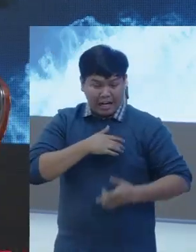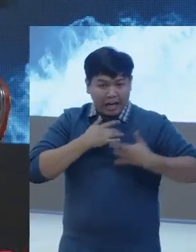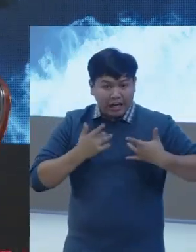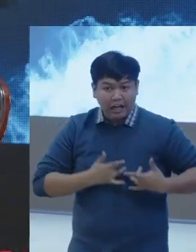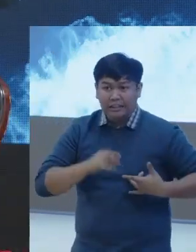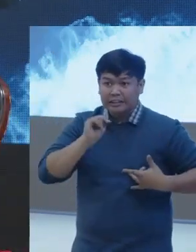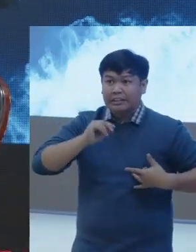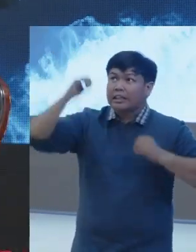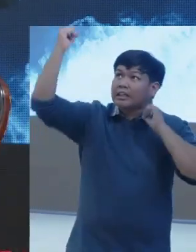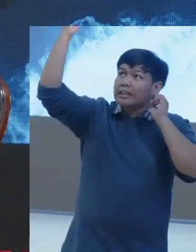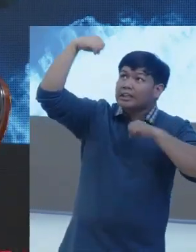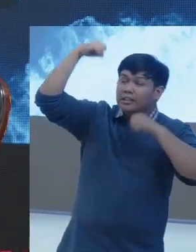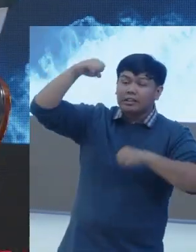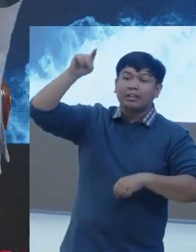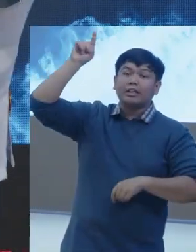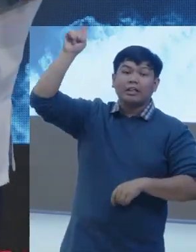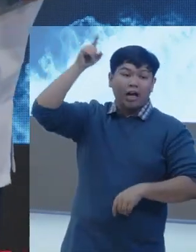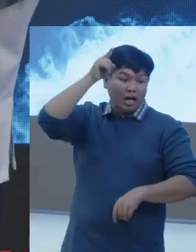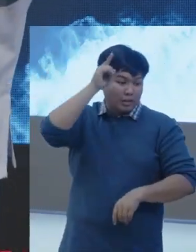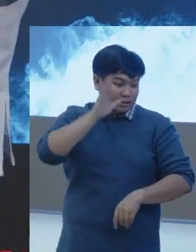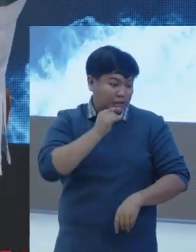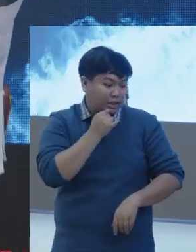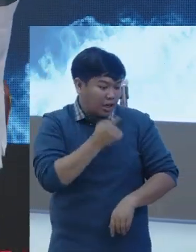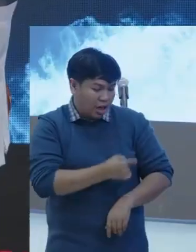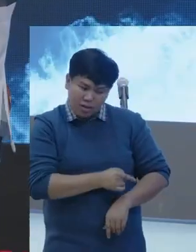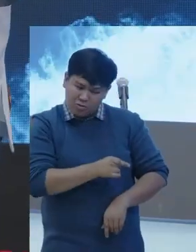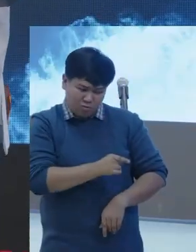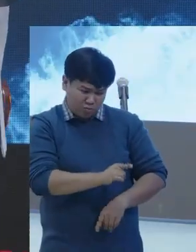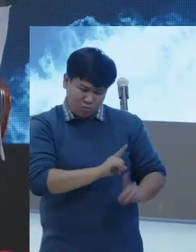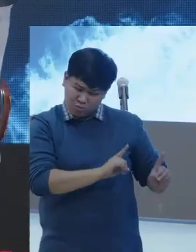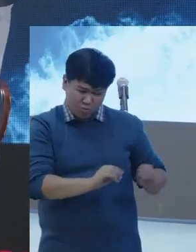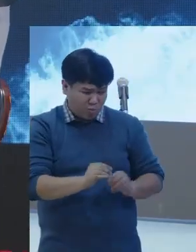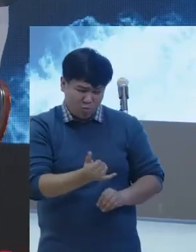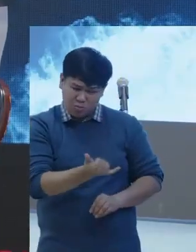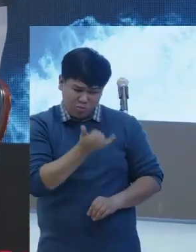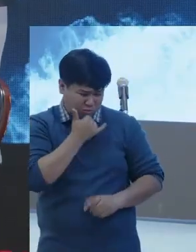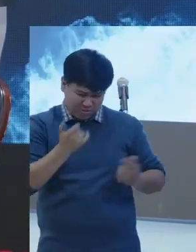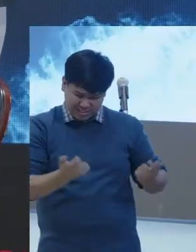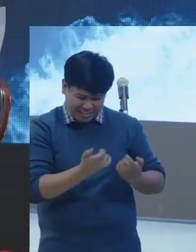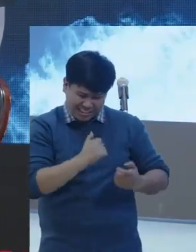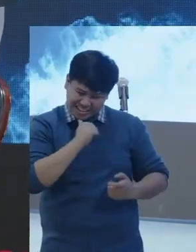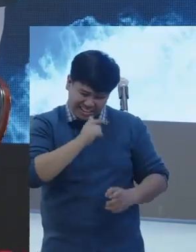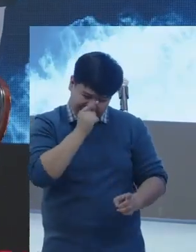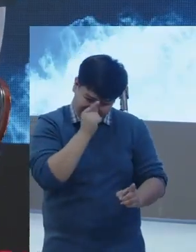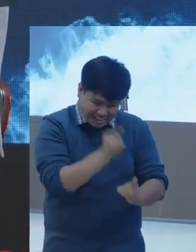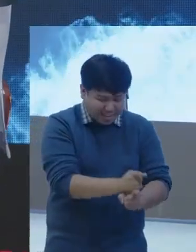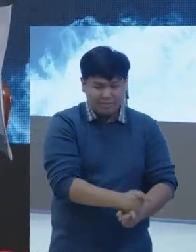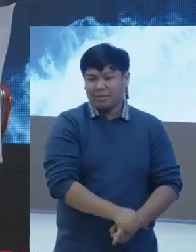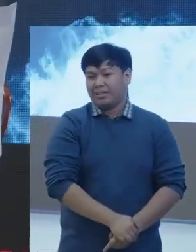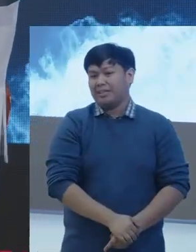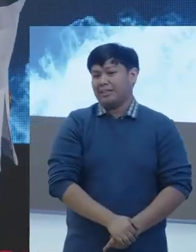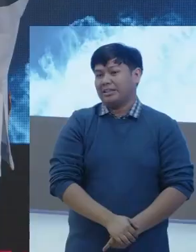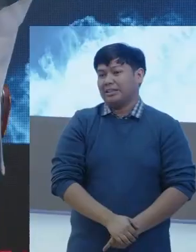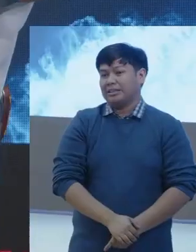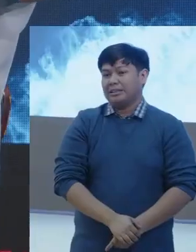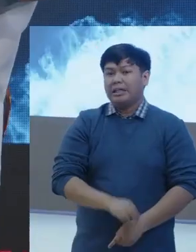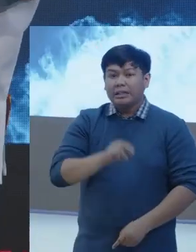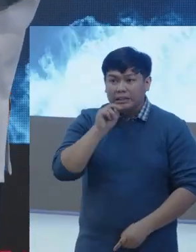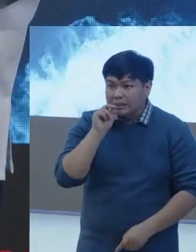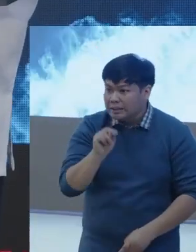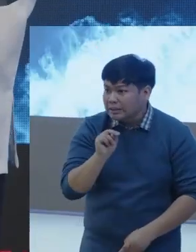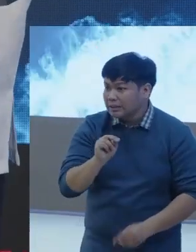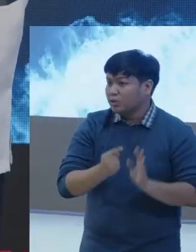mali. Na ating sinuway ang kanyang kabanalan. Ganun po ang naging